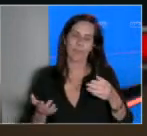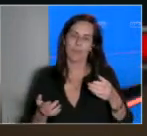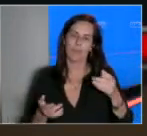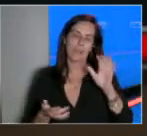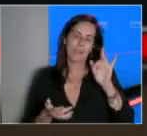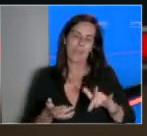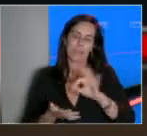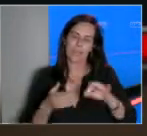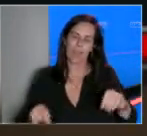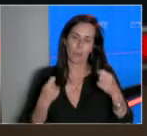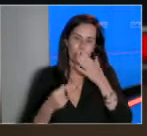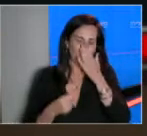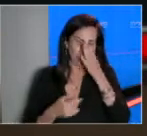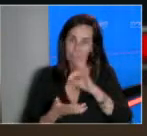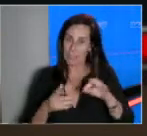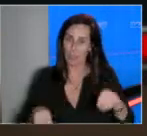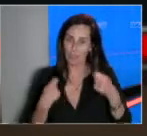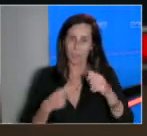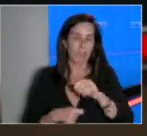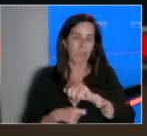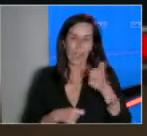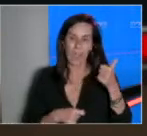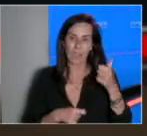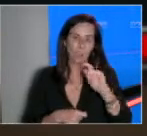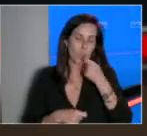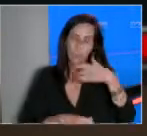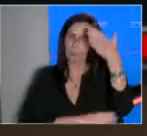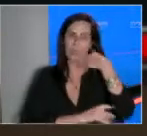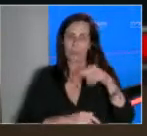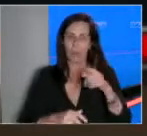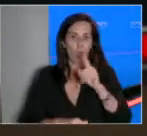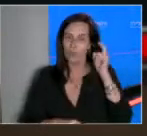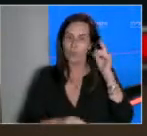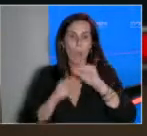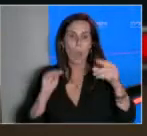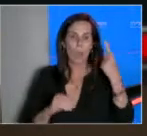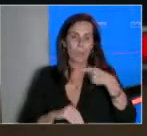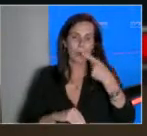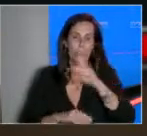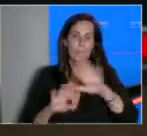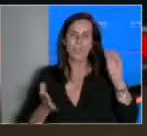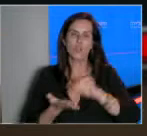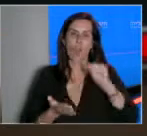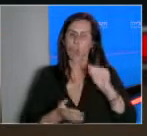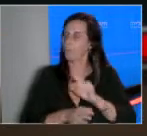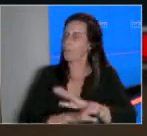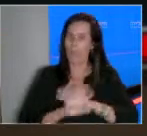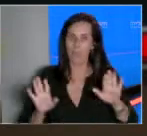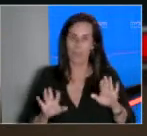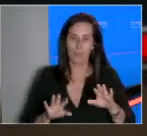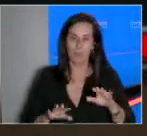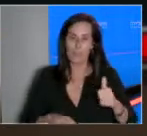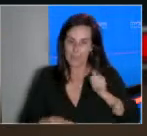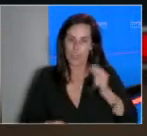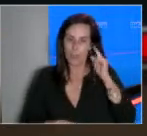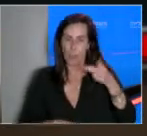תאבד נגד המשרד. דרך אגב, שהמשרד הכי סודי במדינת ישראל, לא תשמע מורה מדבר ללא אישור, לא תשמע, בצל תשמע.